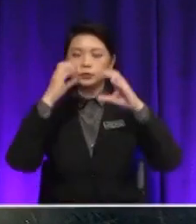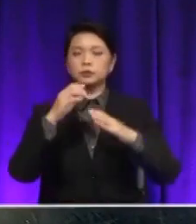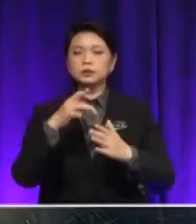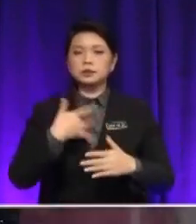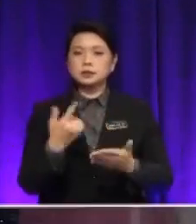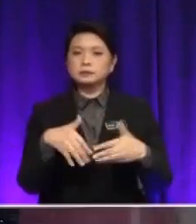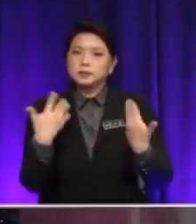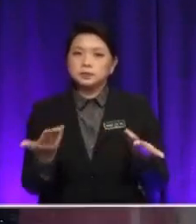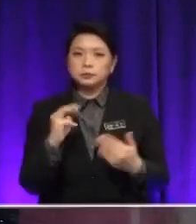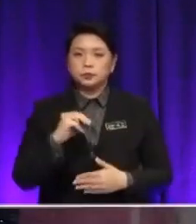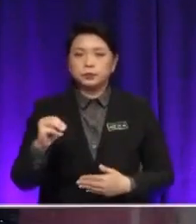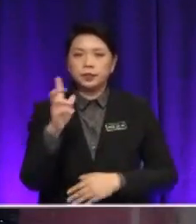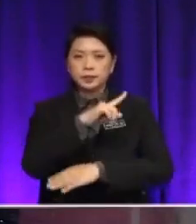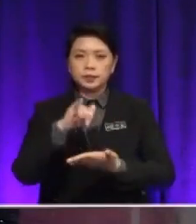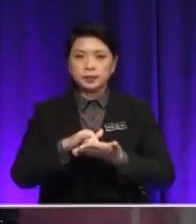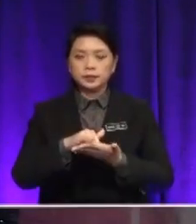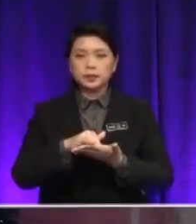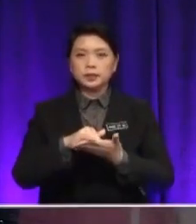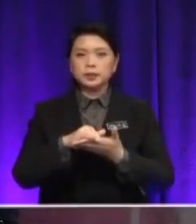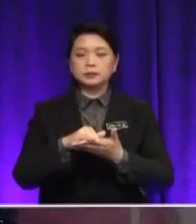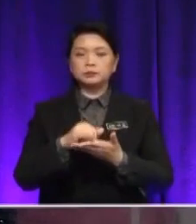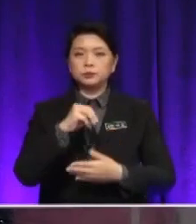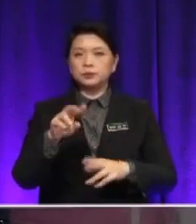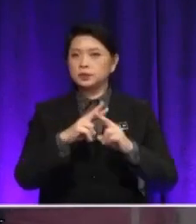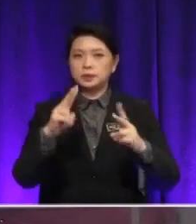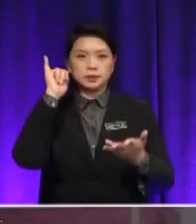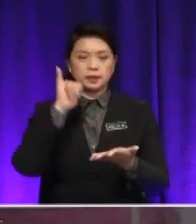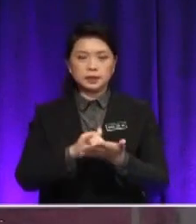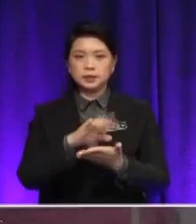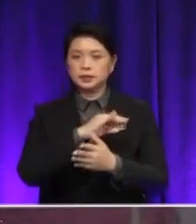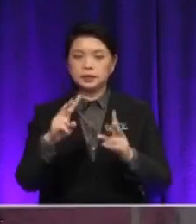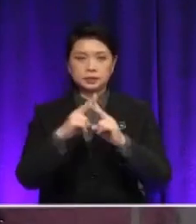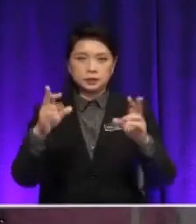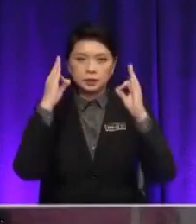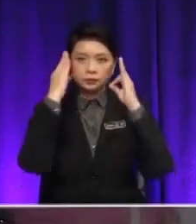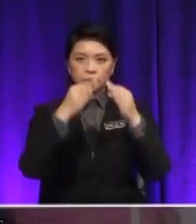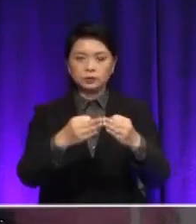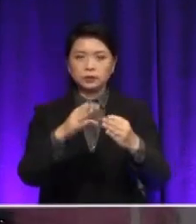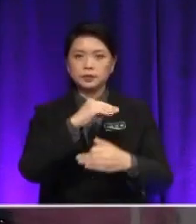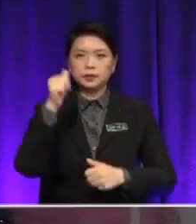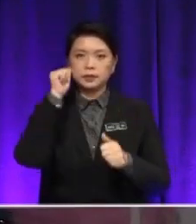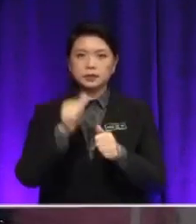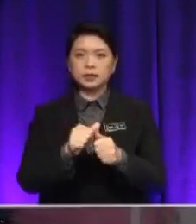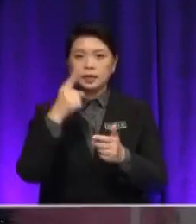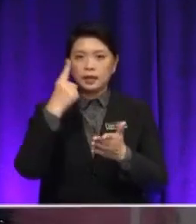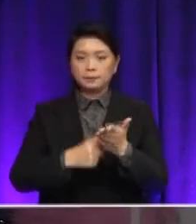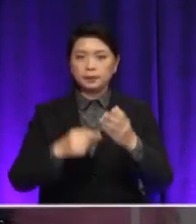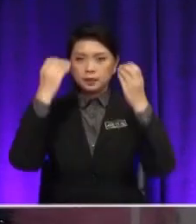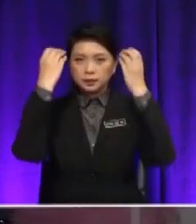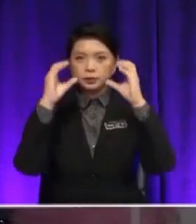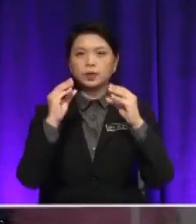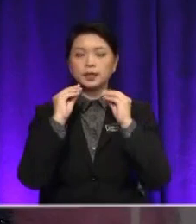tengok dia orang sangat confident dan Betul. sangat Sangat semangat, yakin. Setuju. sangat fokus. Memang ingat apa yang saya, Cikgu Intan dan Cikgu